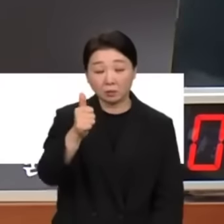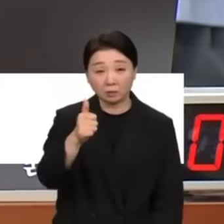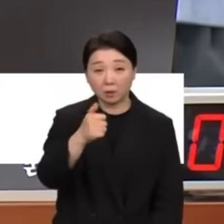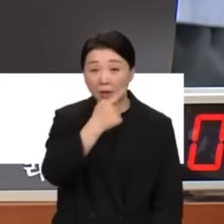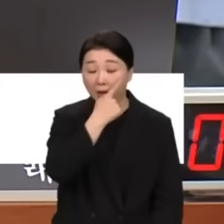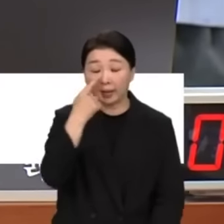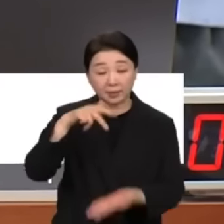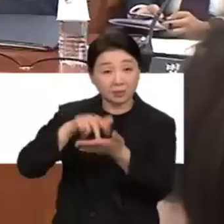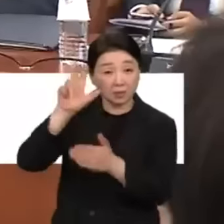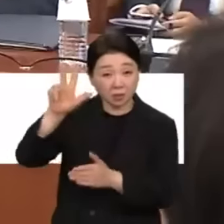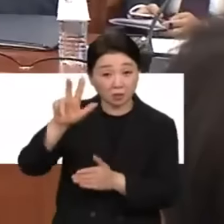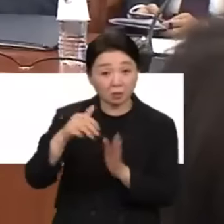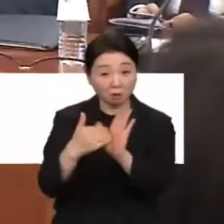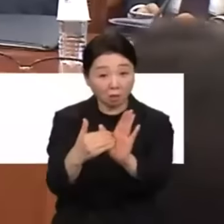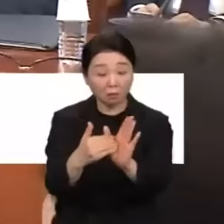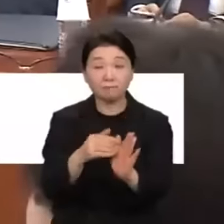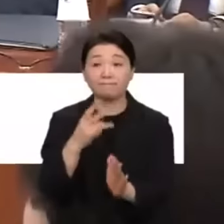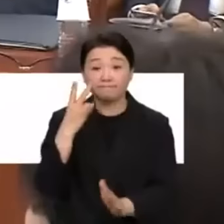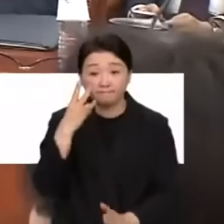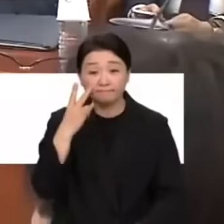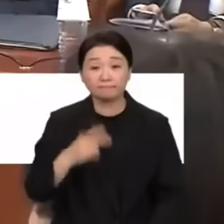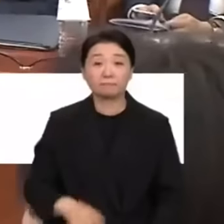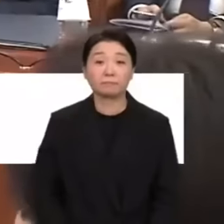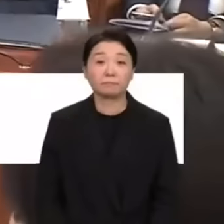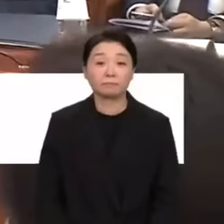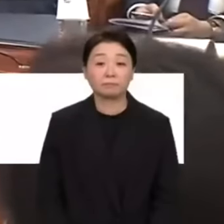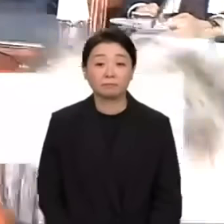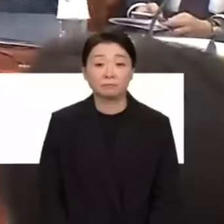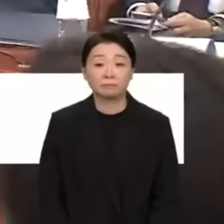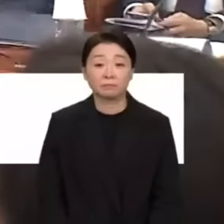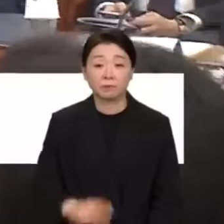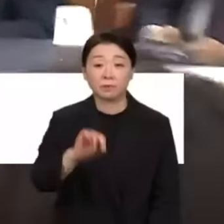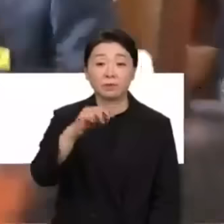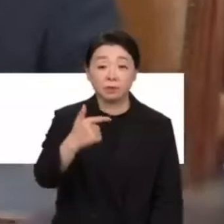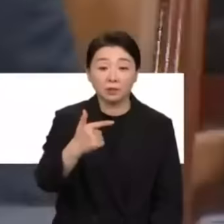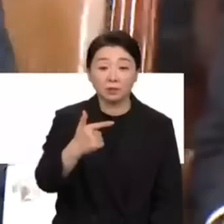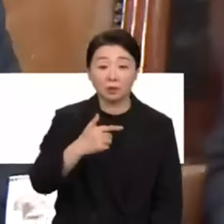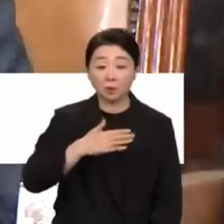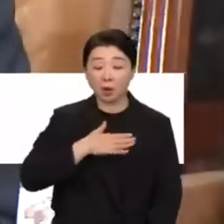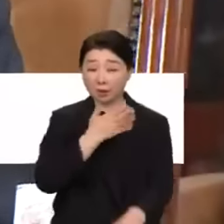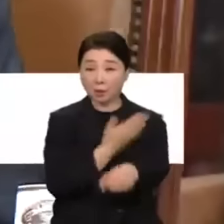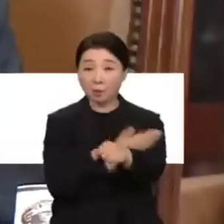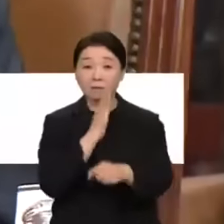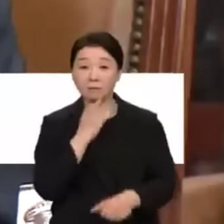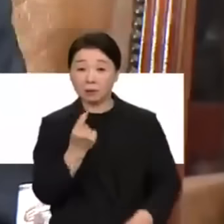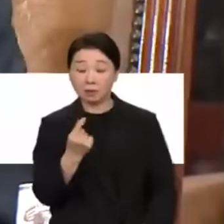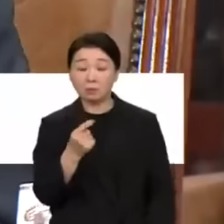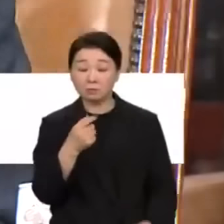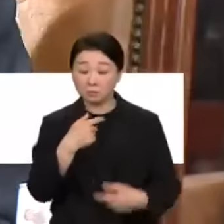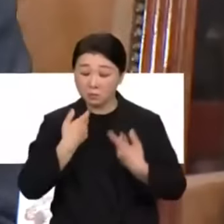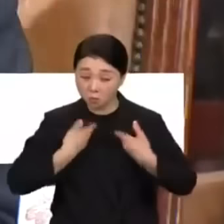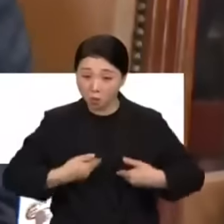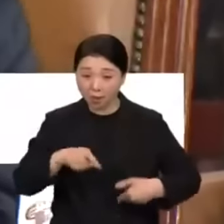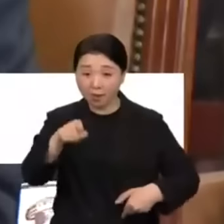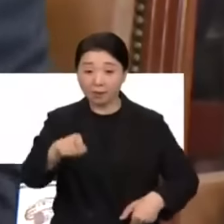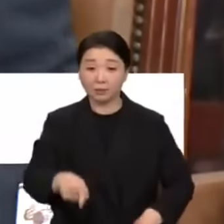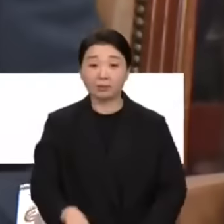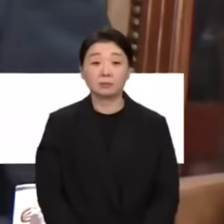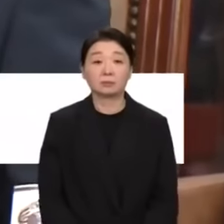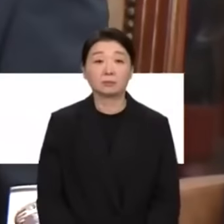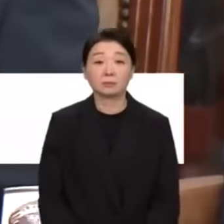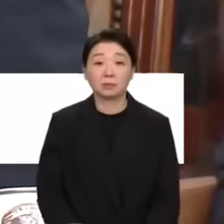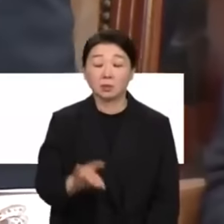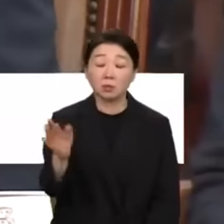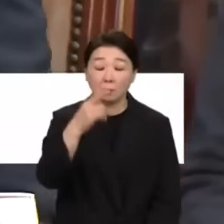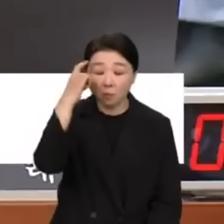거부하십니까? 예, 그렇습니다. 네. 신범철 증인 보장하는 권리이기 때문에 조용히 하세요. 거부하겠습니다. 처음부터